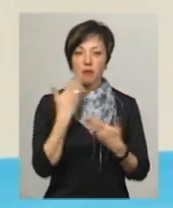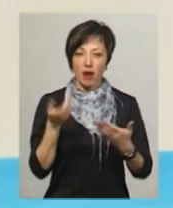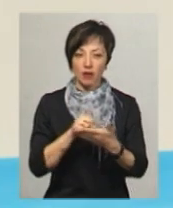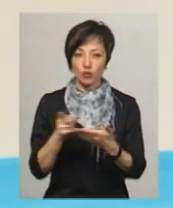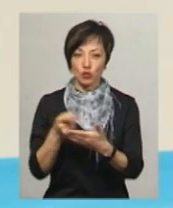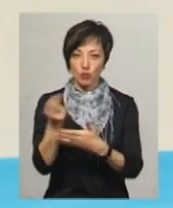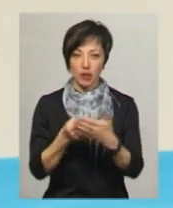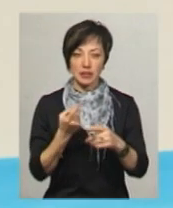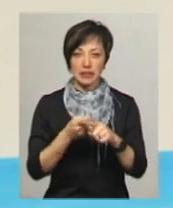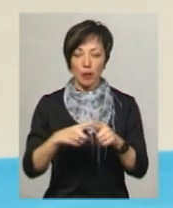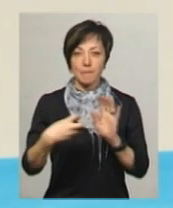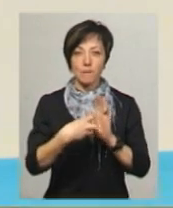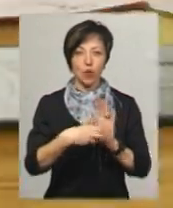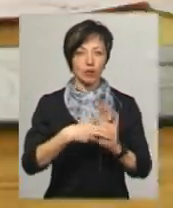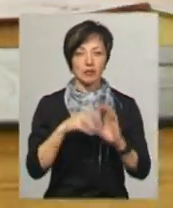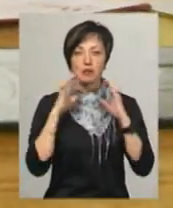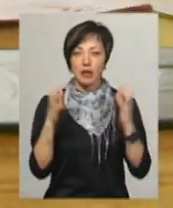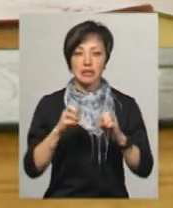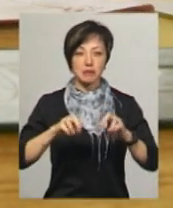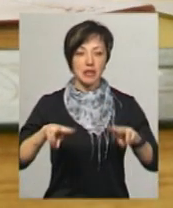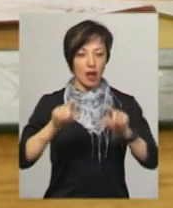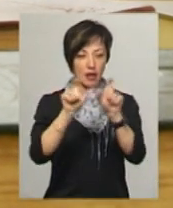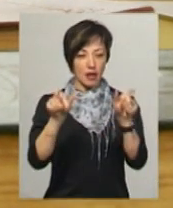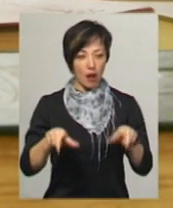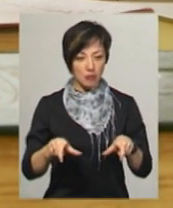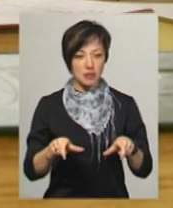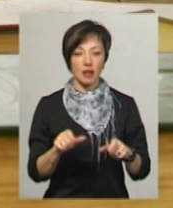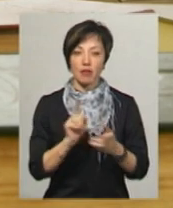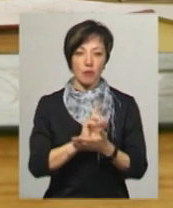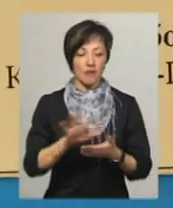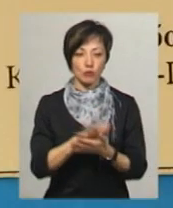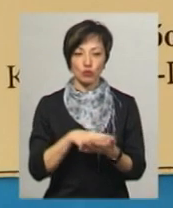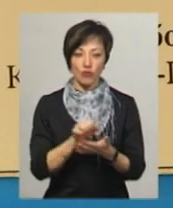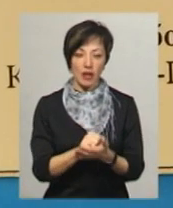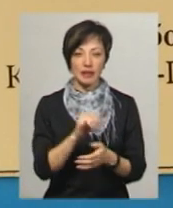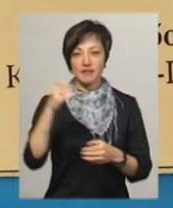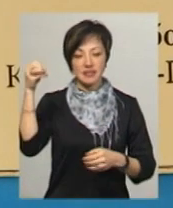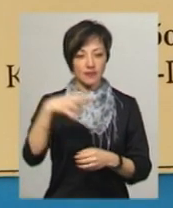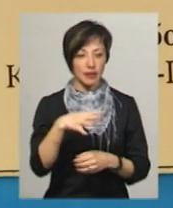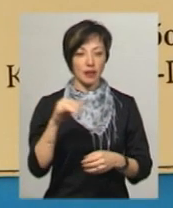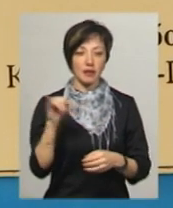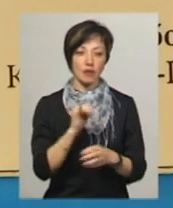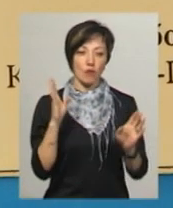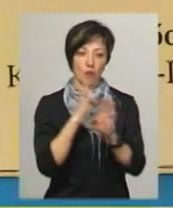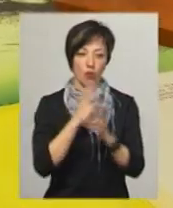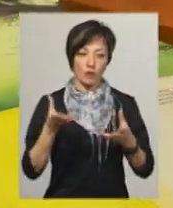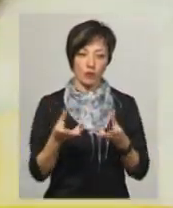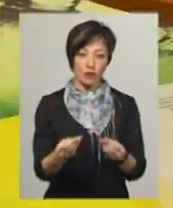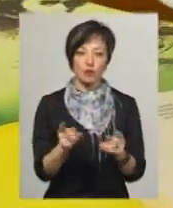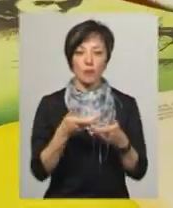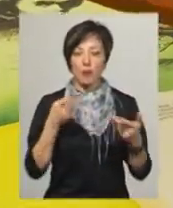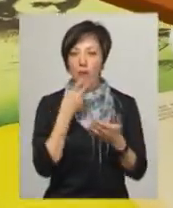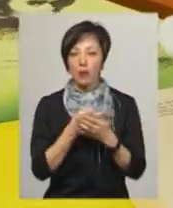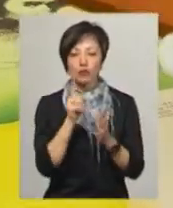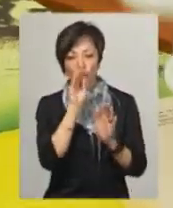зображення цієї поштівки. Зберігають її у спеціальній рамці, так як вона не повинна псуватись ні від світла, ні від атмосферних впливів. Аби ми побачили,